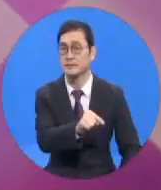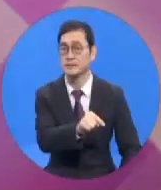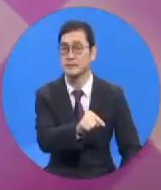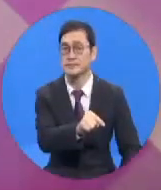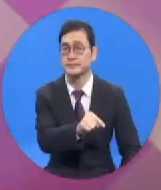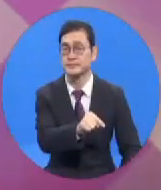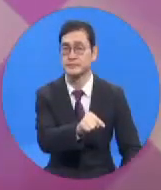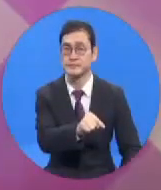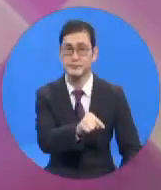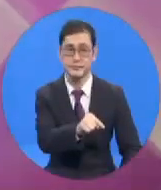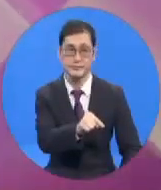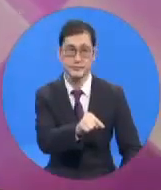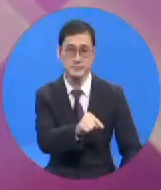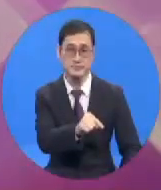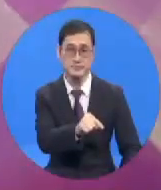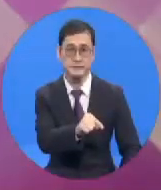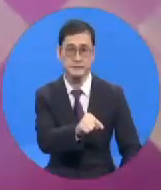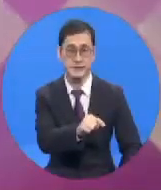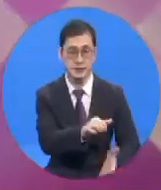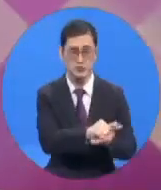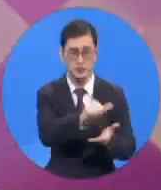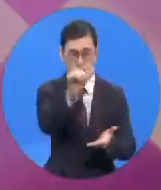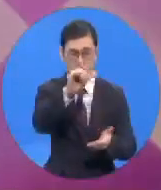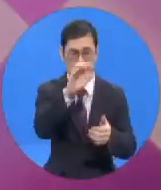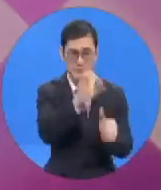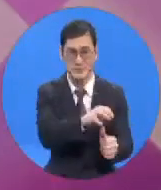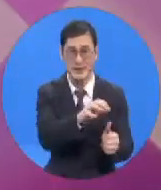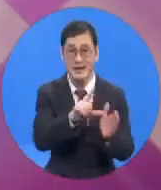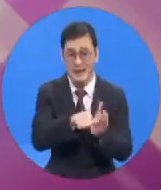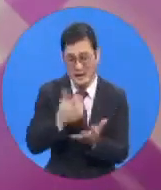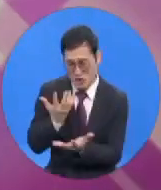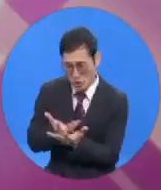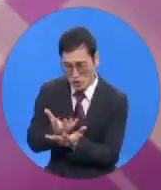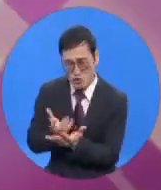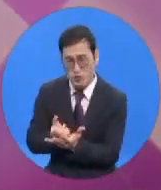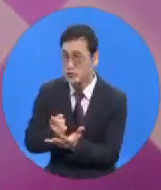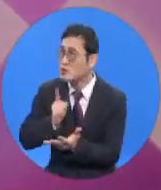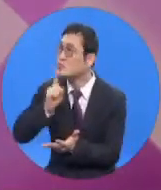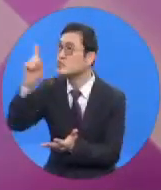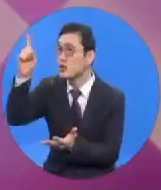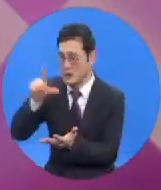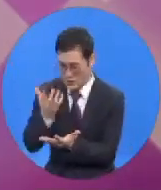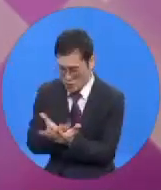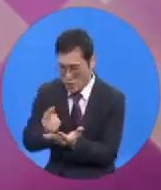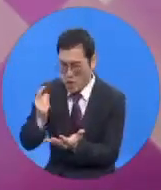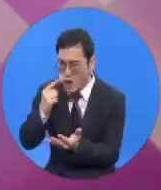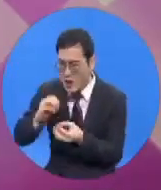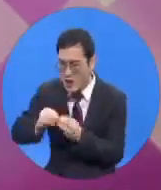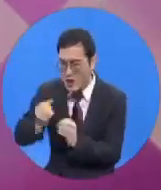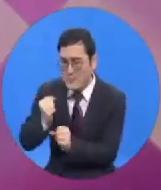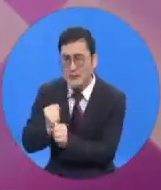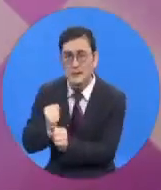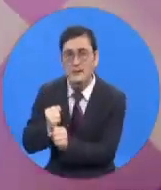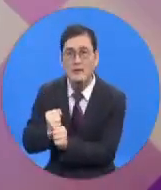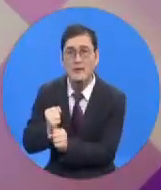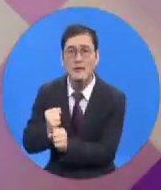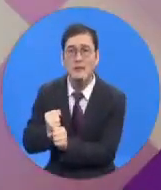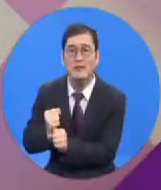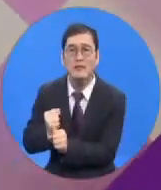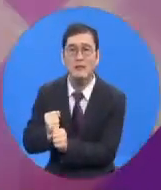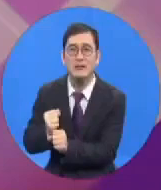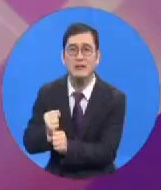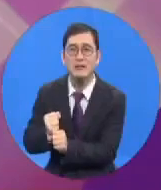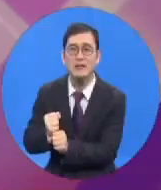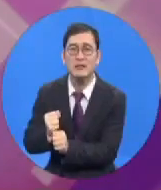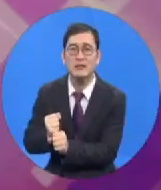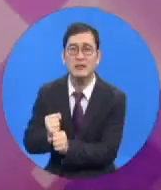전 차관의 출국 금지 서류를 조작했다, 이렇게 지금 의혹을 받고 있는 검사가 지금까지 계속 오락가락한 입장을 밝혀왔다,